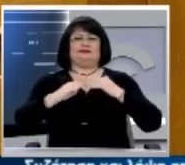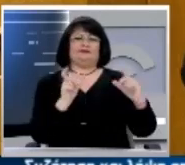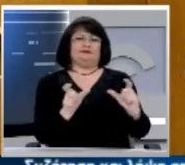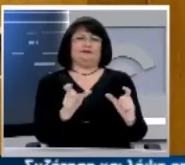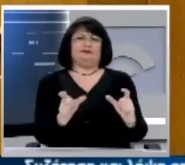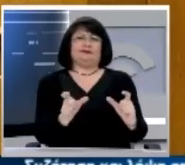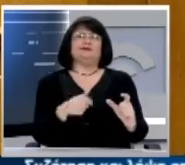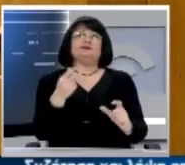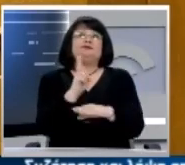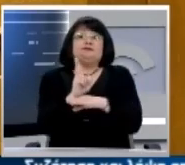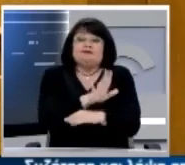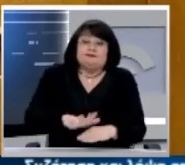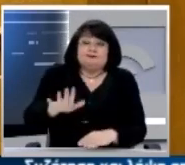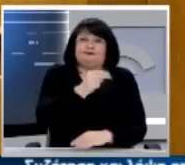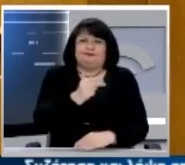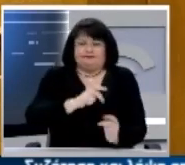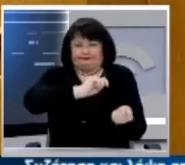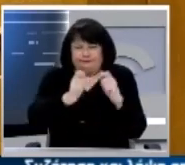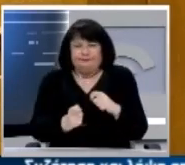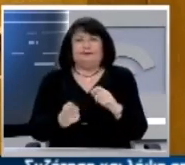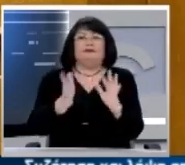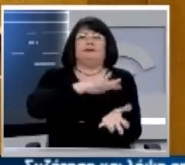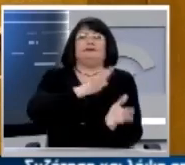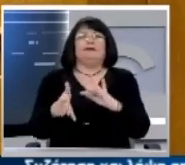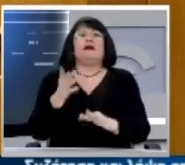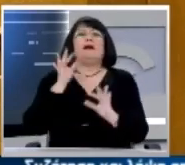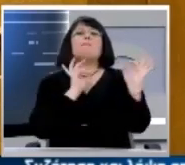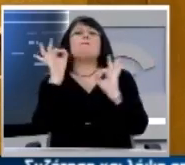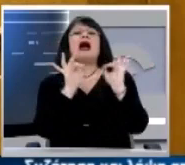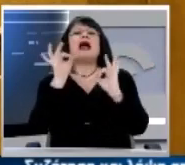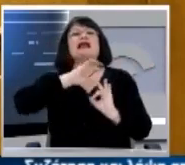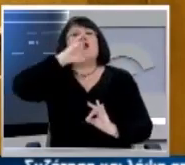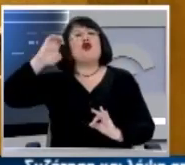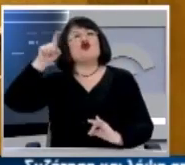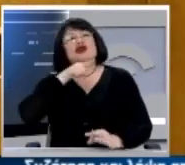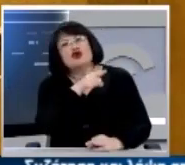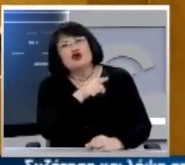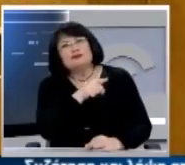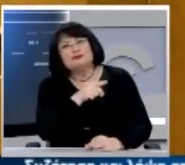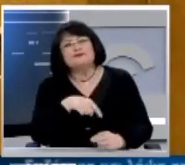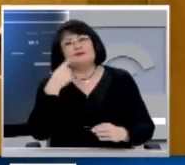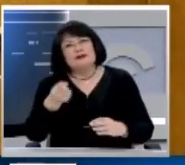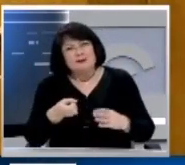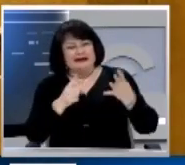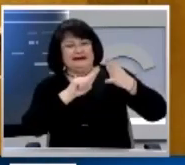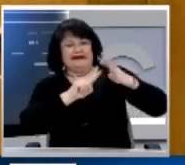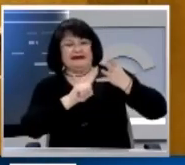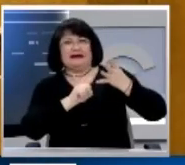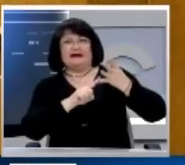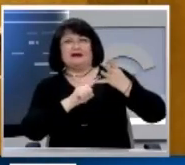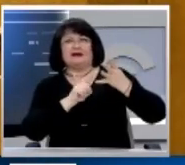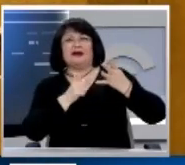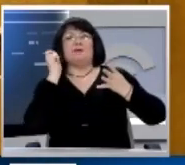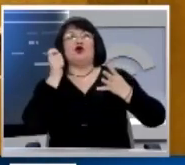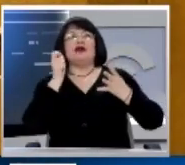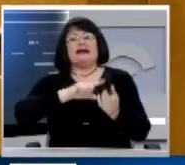γεωπολιτικό ζήτημα. Μετά την κολοτούμπα στο Μακεδονικό. Έρχεται και η τέταρτη μεγάλη πολιτική